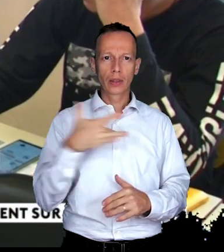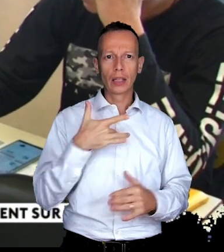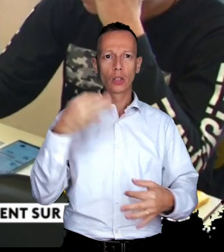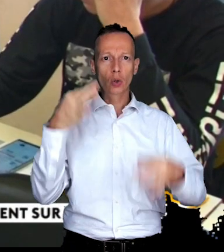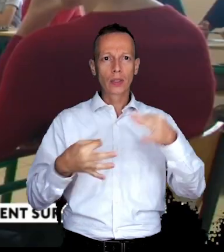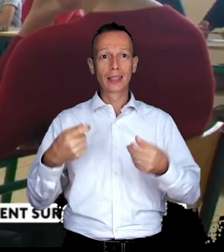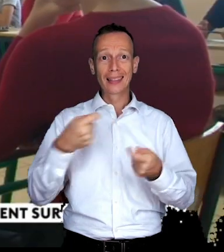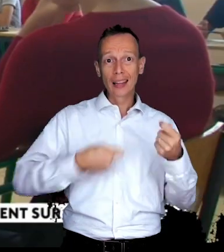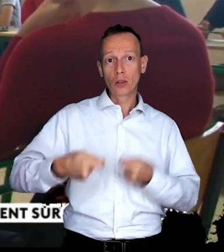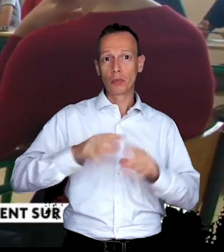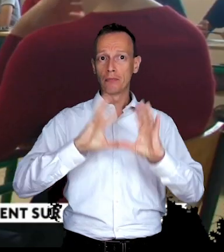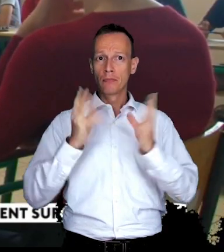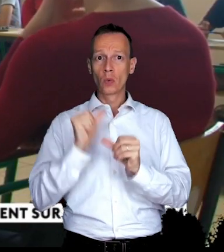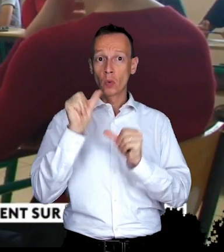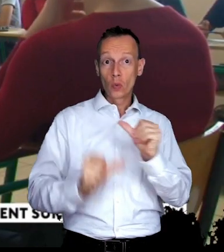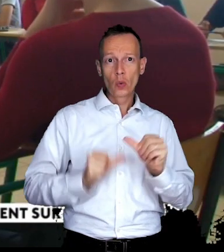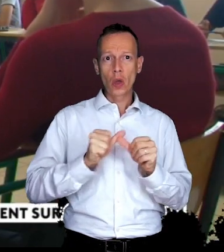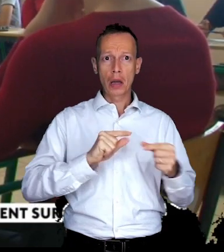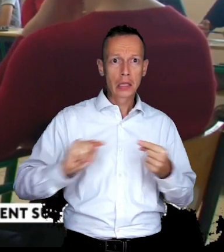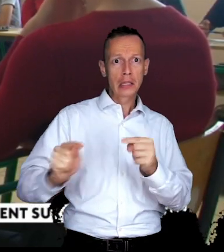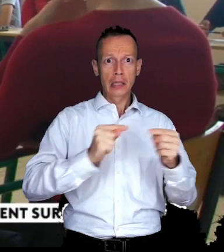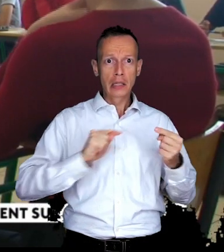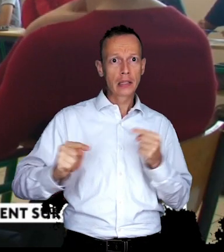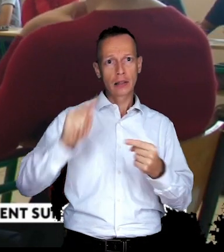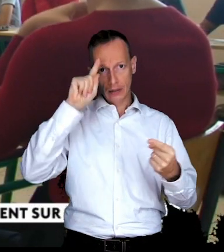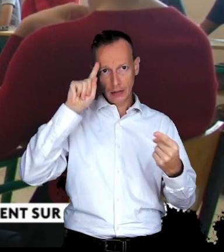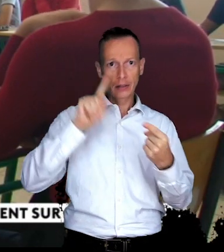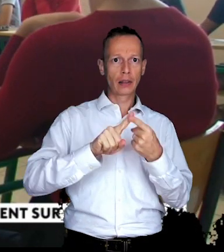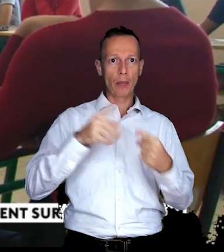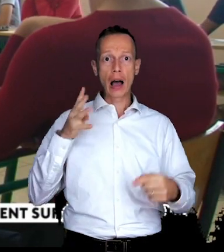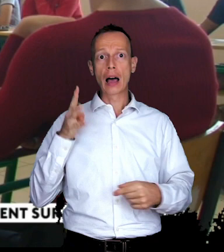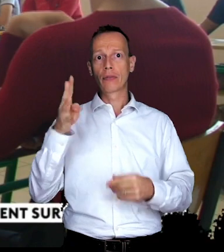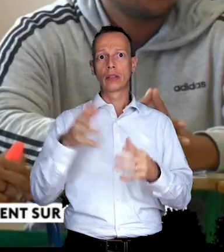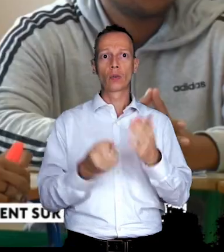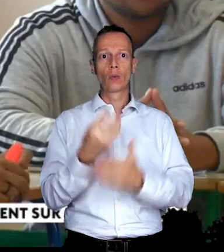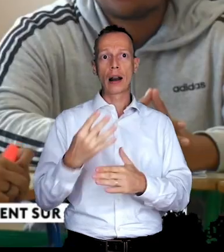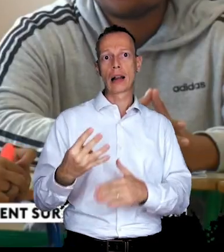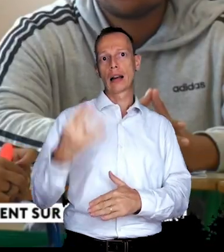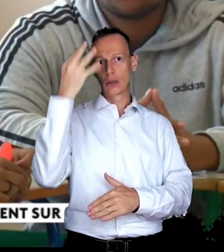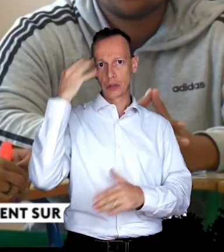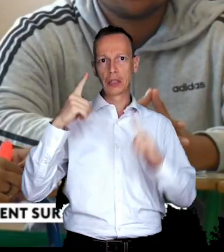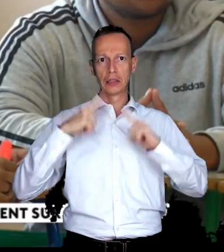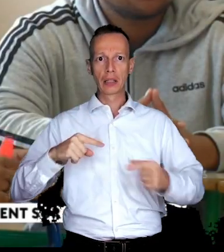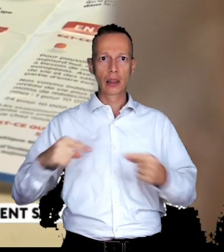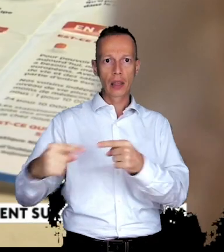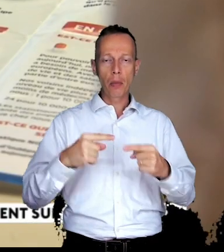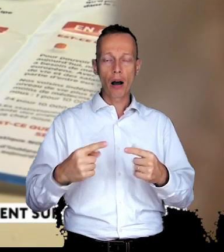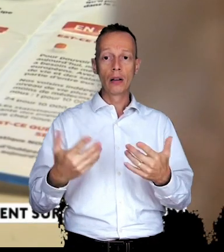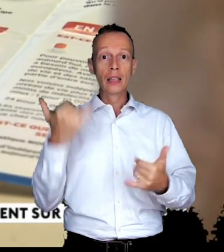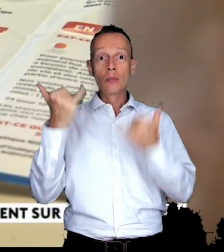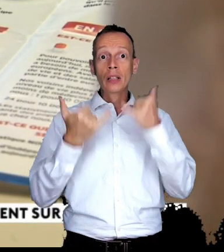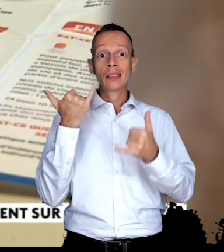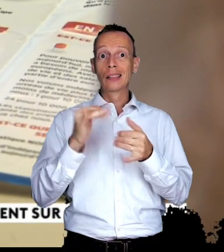gardera celle-là. Droits de l'homme, justice, santé ou économie. Pendant près d'1 heure, ces élèves de terminale du lycée du Grand